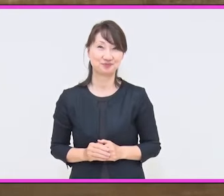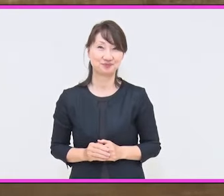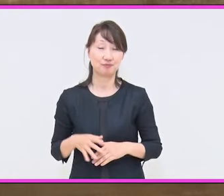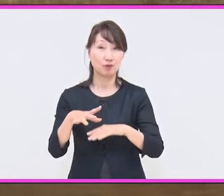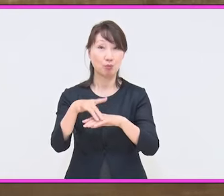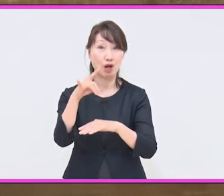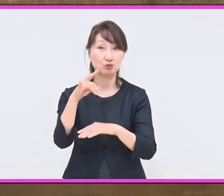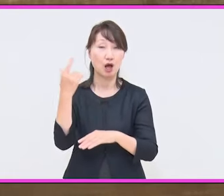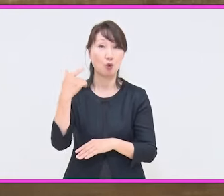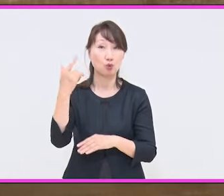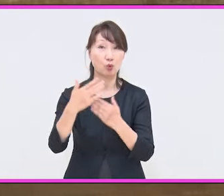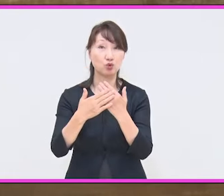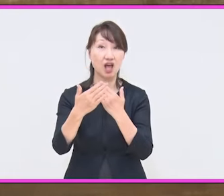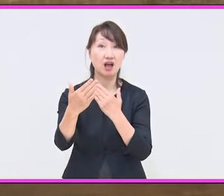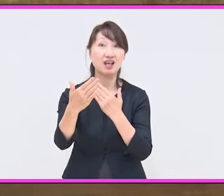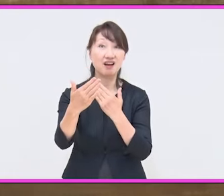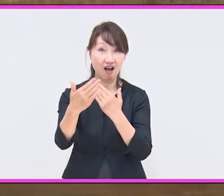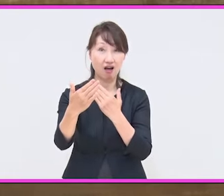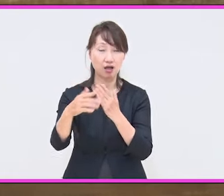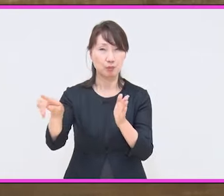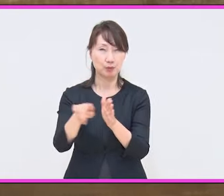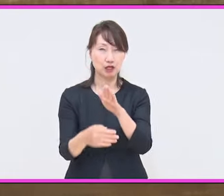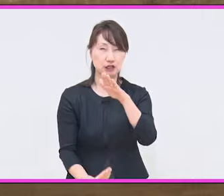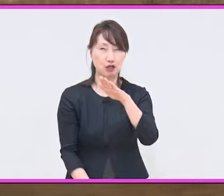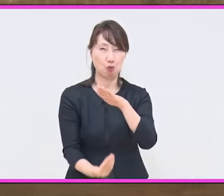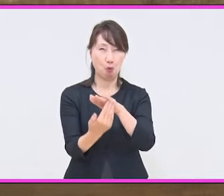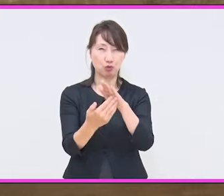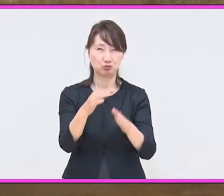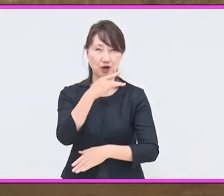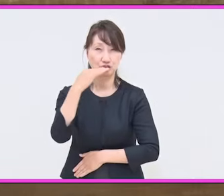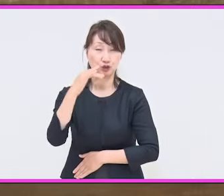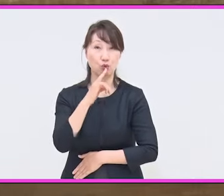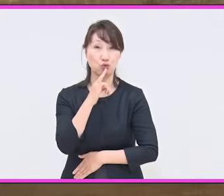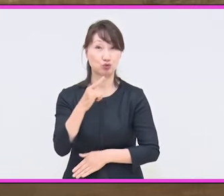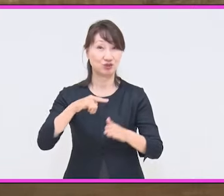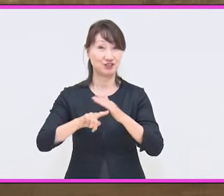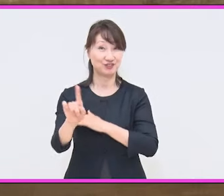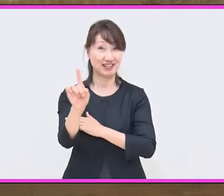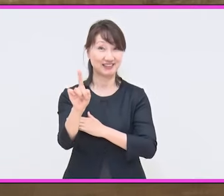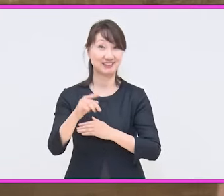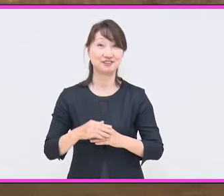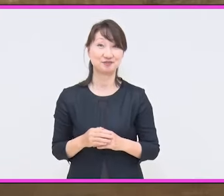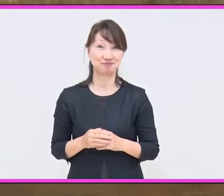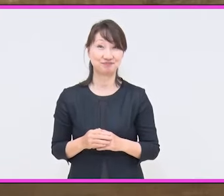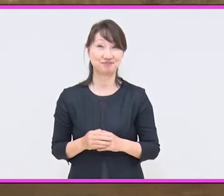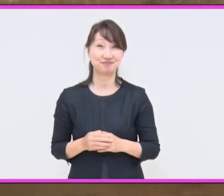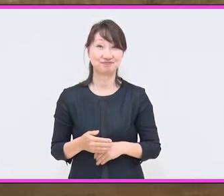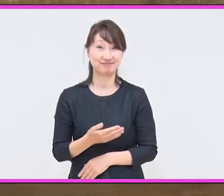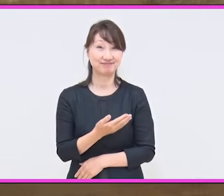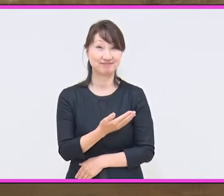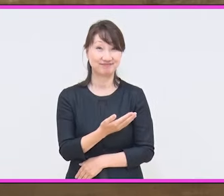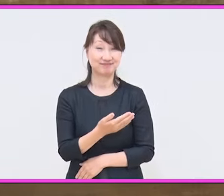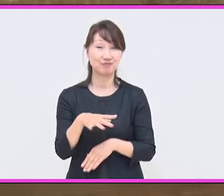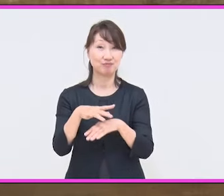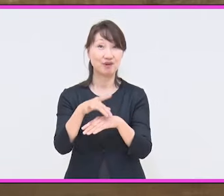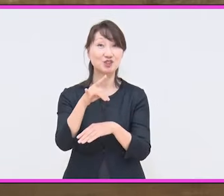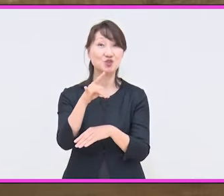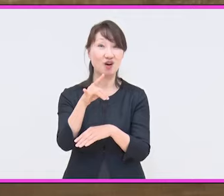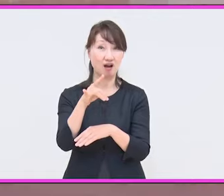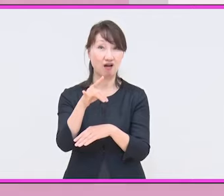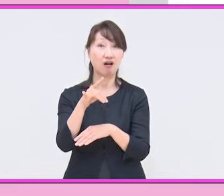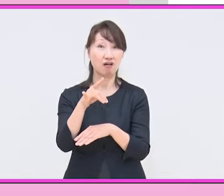まずロンドン大会がなぜ史上最高と呼ばれているかについて見ていきましょう。まず